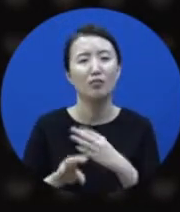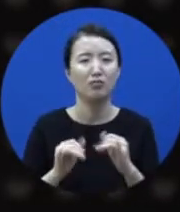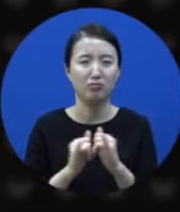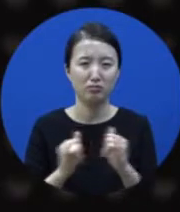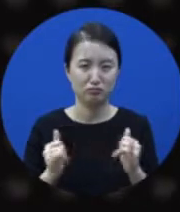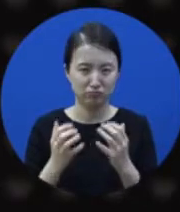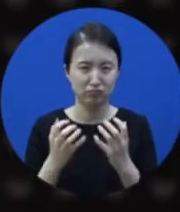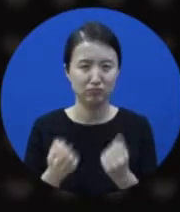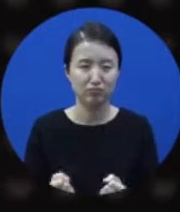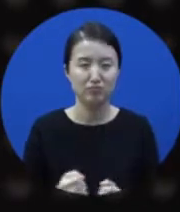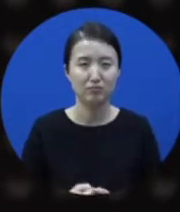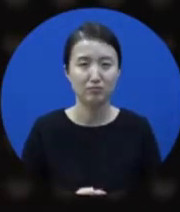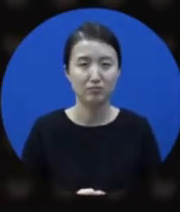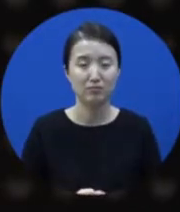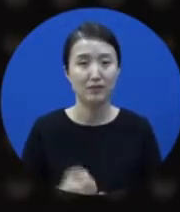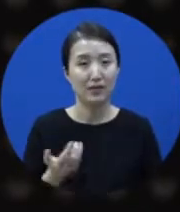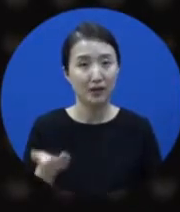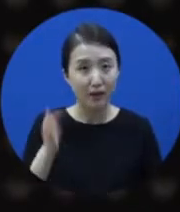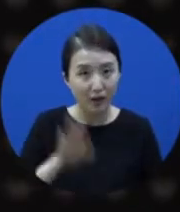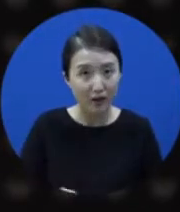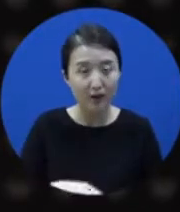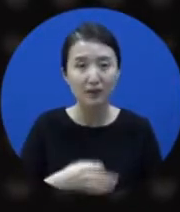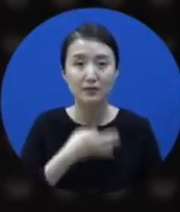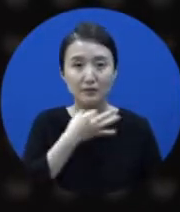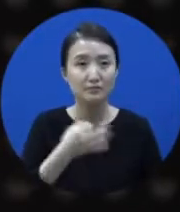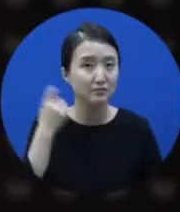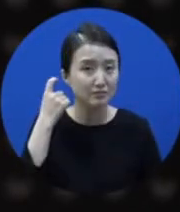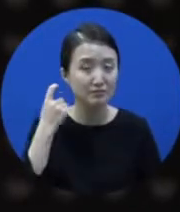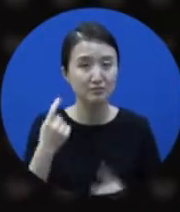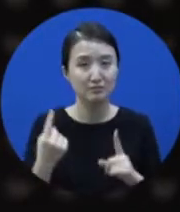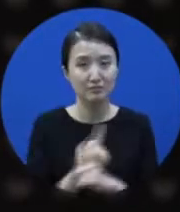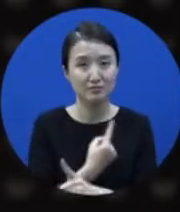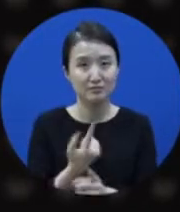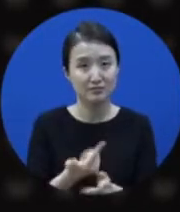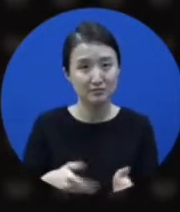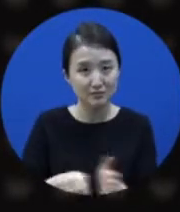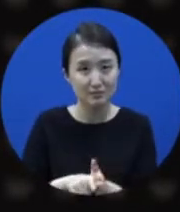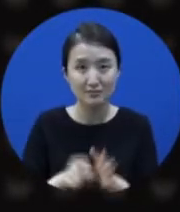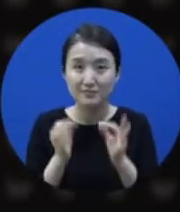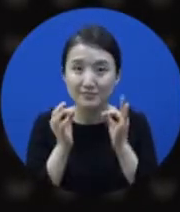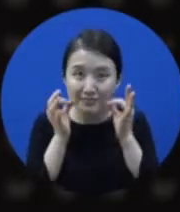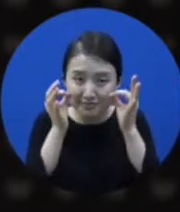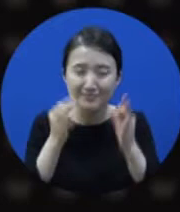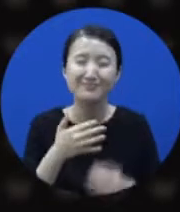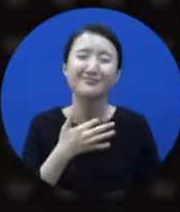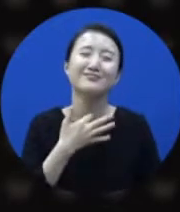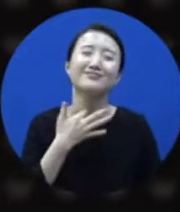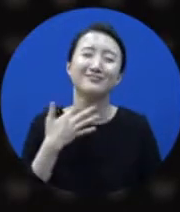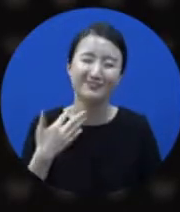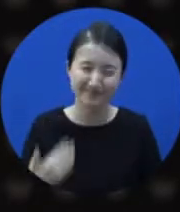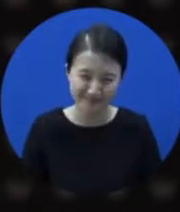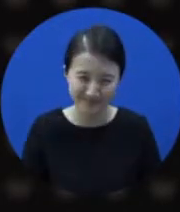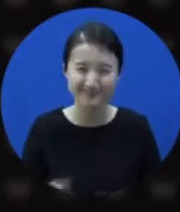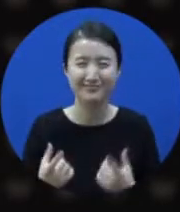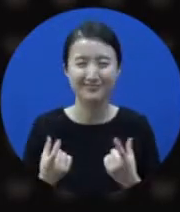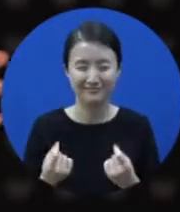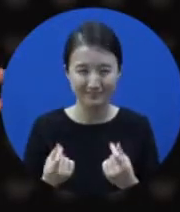들어요. 그런데 그 목소리를 고치기 위해서 노력을 해보신 적 있으십니까? 라는 질문을